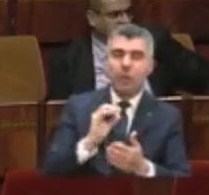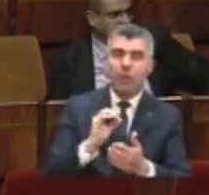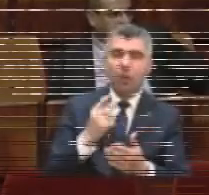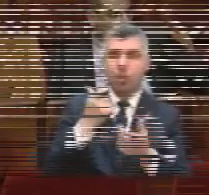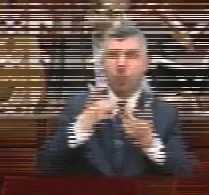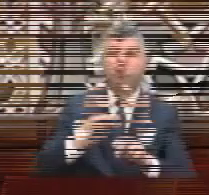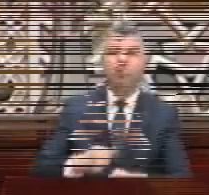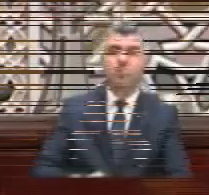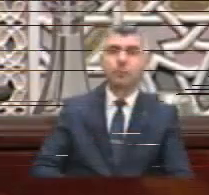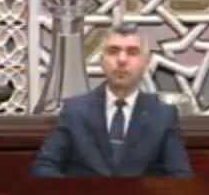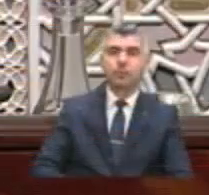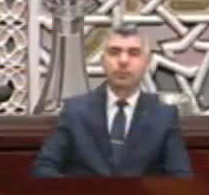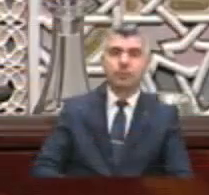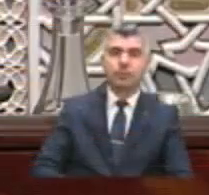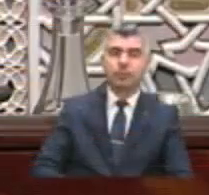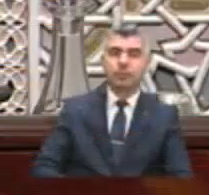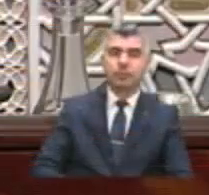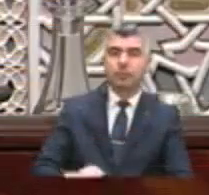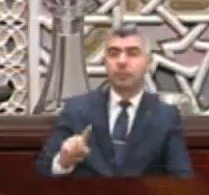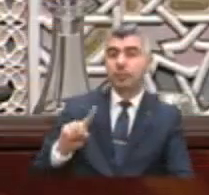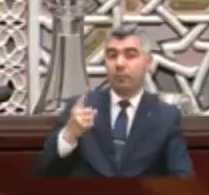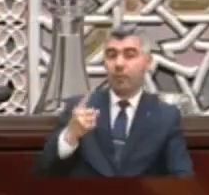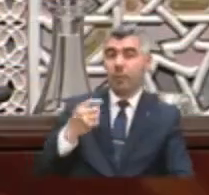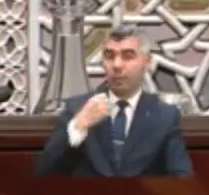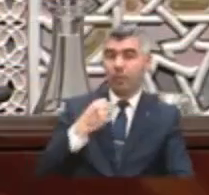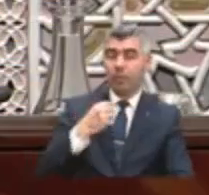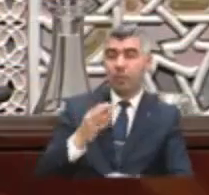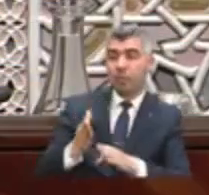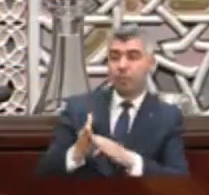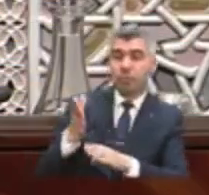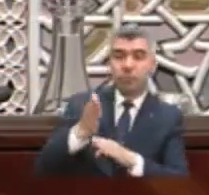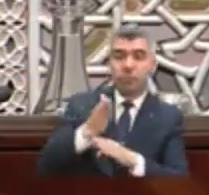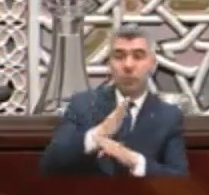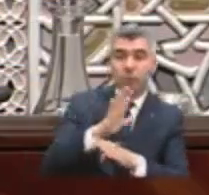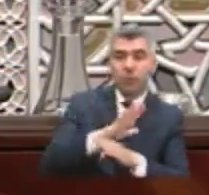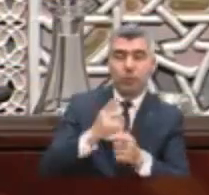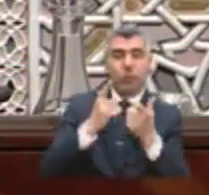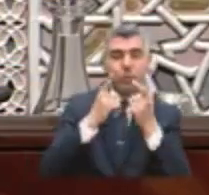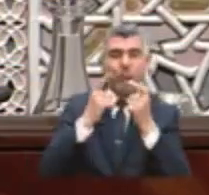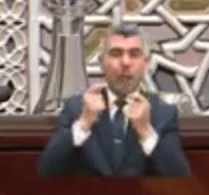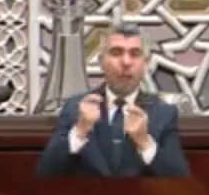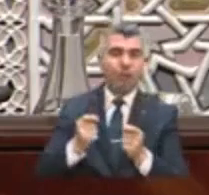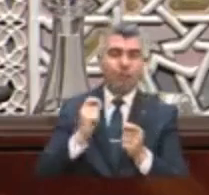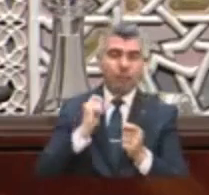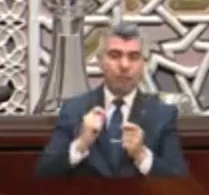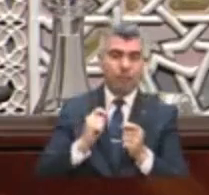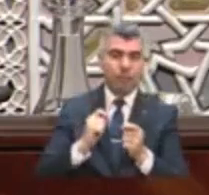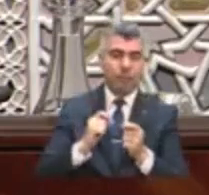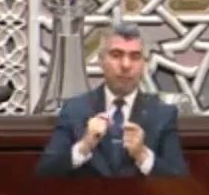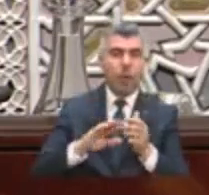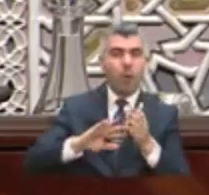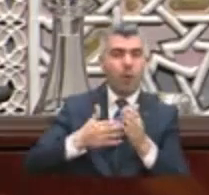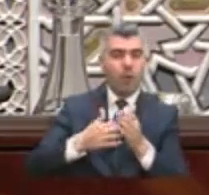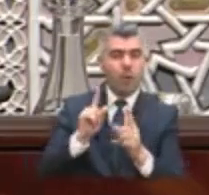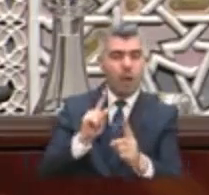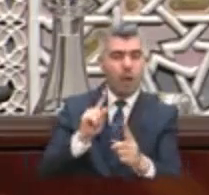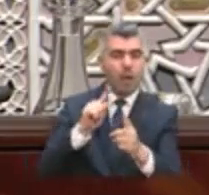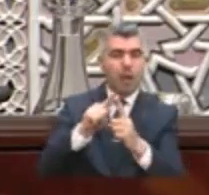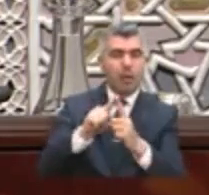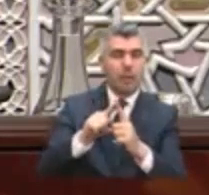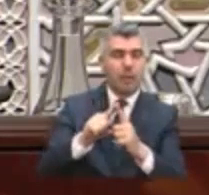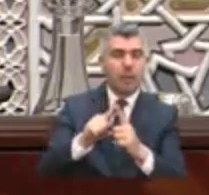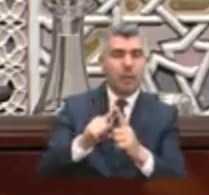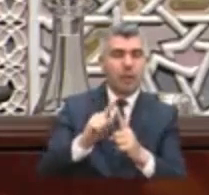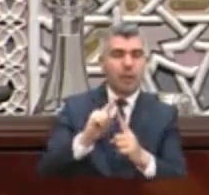ويشوفوكم. سيدي الوزير، اولا انا من خلال الزيارات الميدانيه تتبين بان هذا التركيز على التعليم